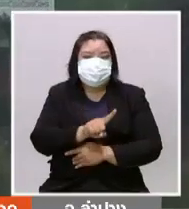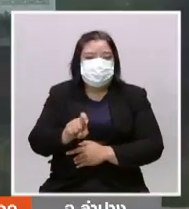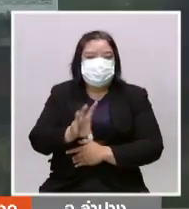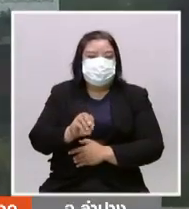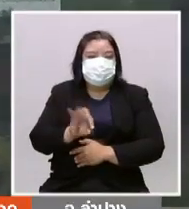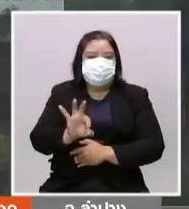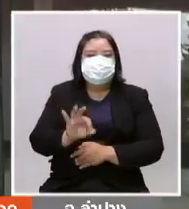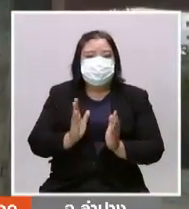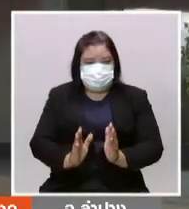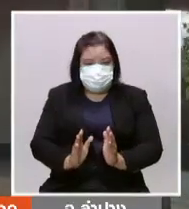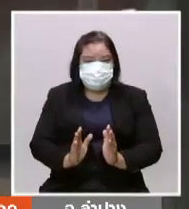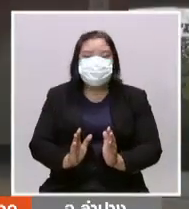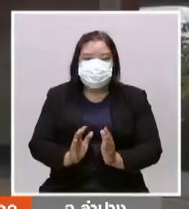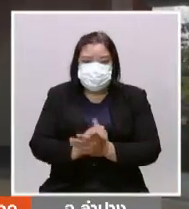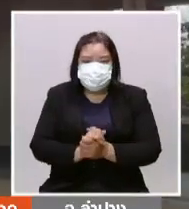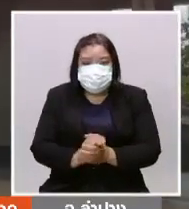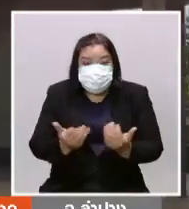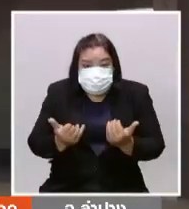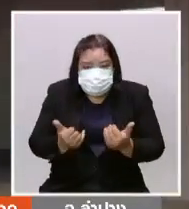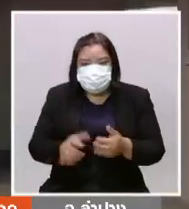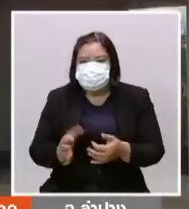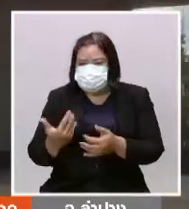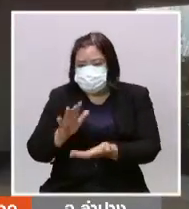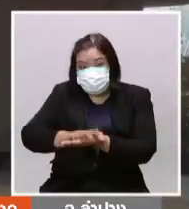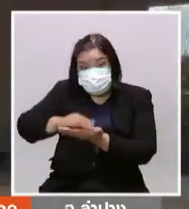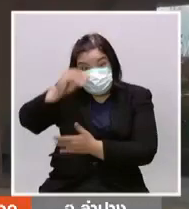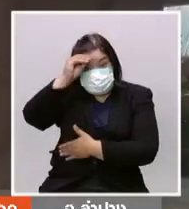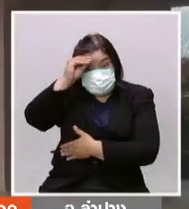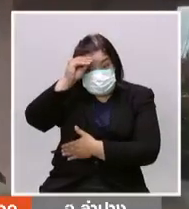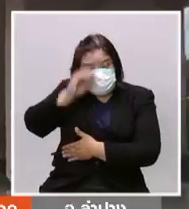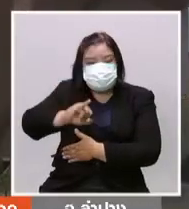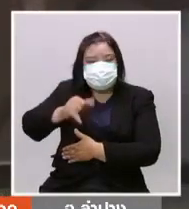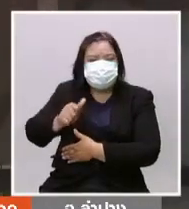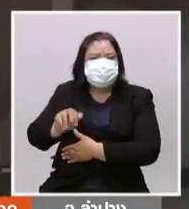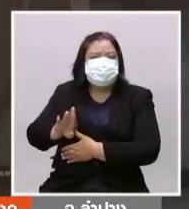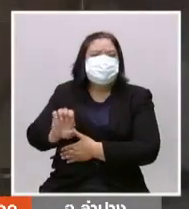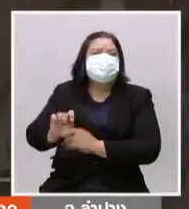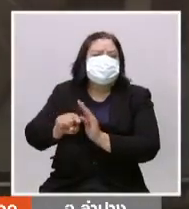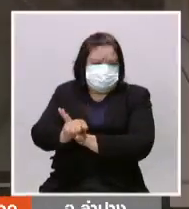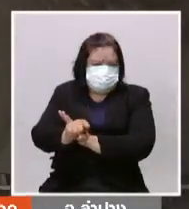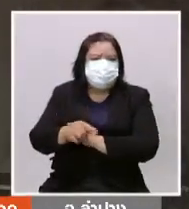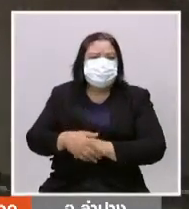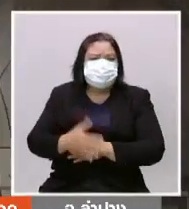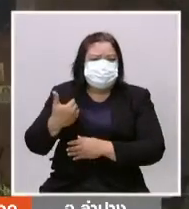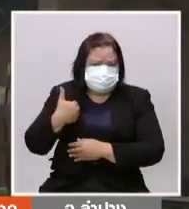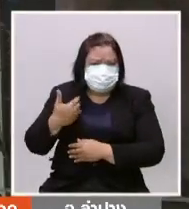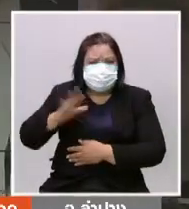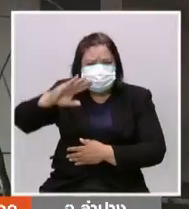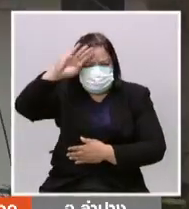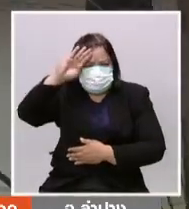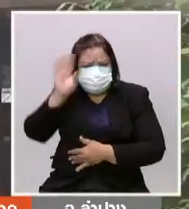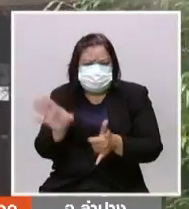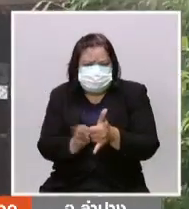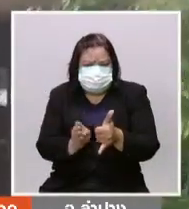169คนส่วนที่จำนวนผู้ติดเชื้อในโรงเรียนศึกษาสงเคราะห์จิตอารีก็มีจำนวนนักเรียนทยอยป่วยเพิ่มมากขึ้น